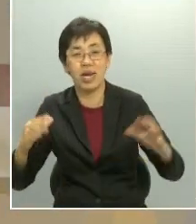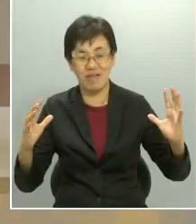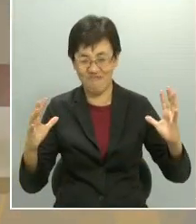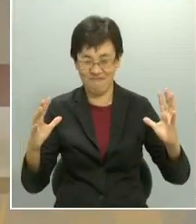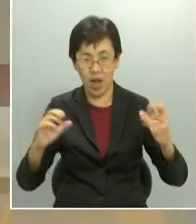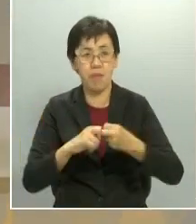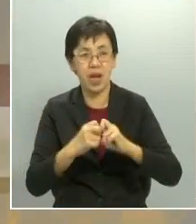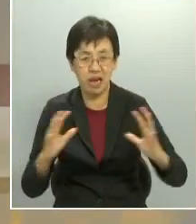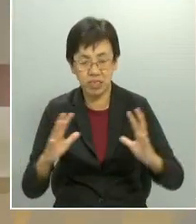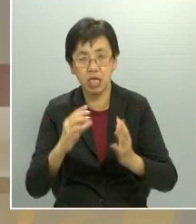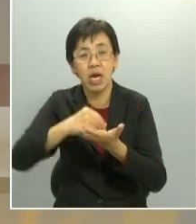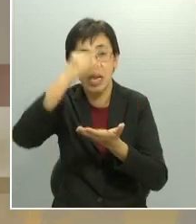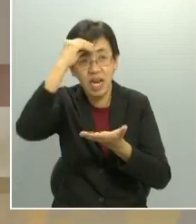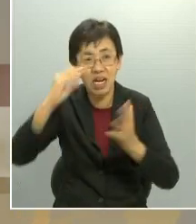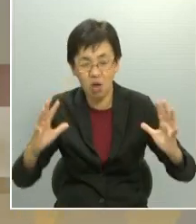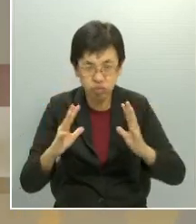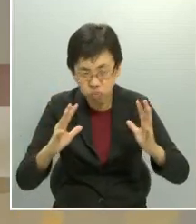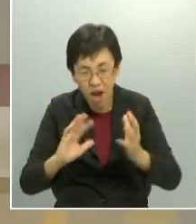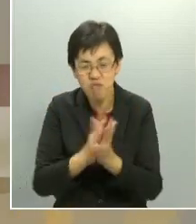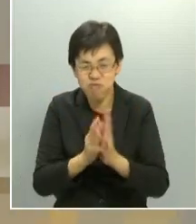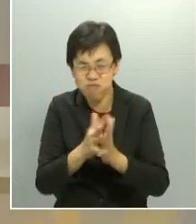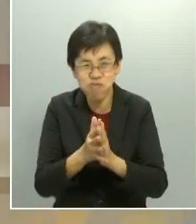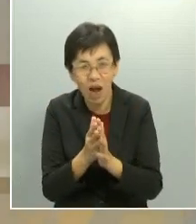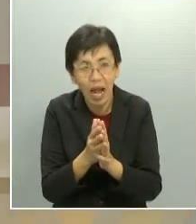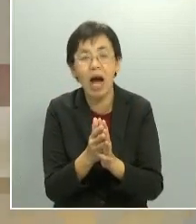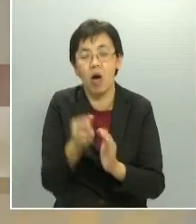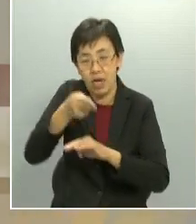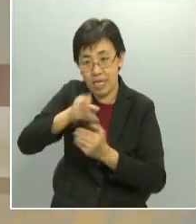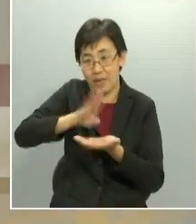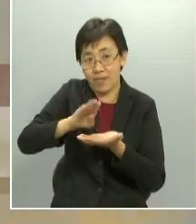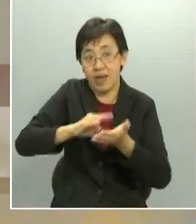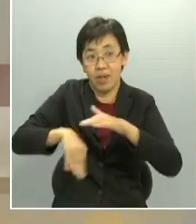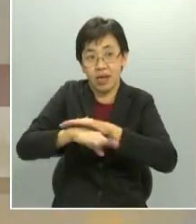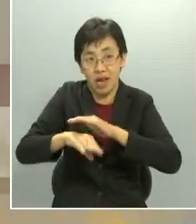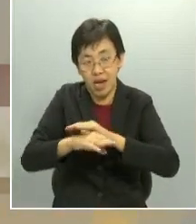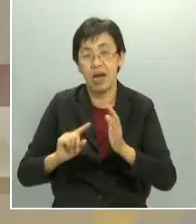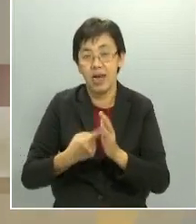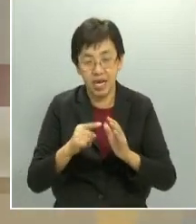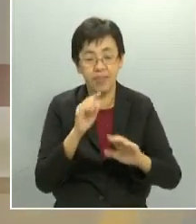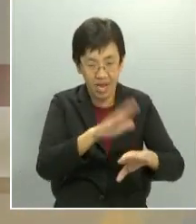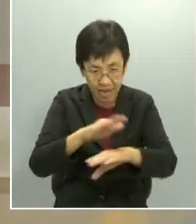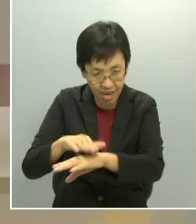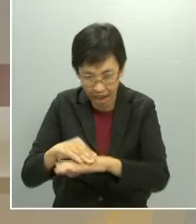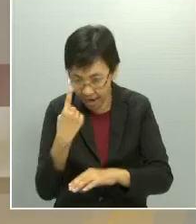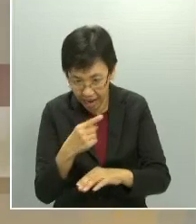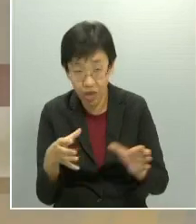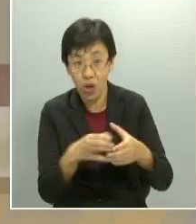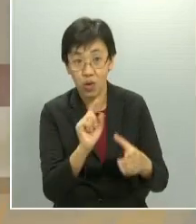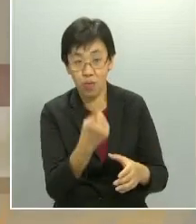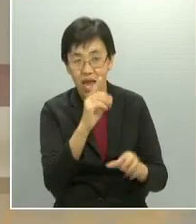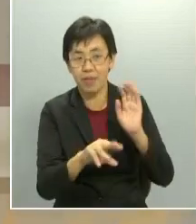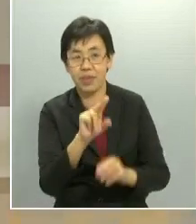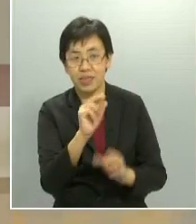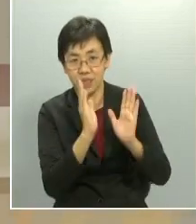มูลของต้องเรียนนักศึกษาที่ปรากฏในคลิปตะลุมบอนกันและน้อยวันนี้เรานี้ใช่ค่ะจะเริ่มออกหมายเรียกผู้ร่วมก่อเหตุชุดแรกประมาณ